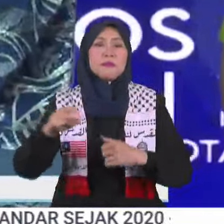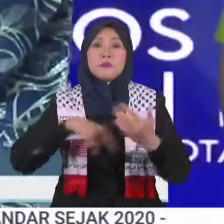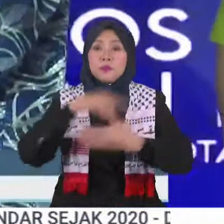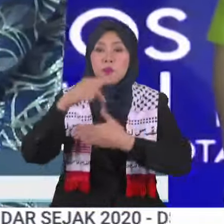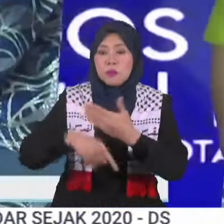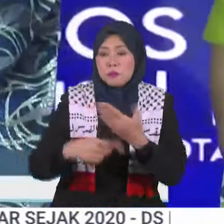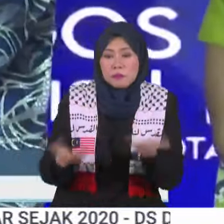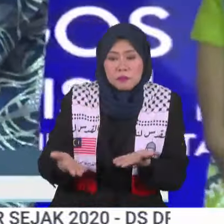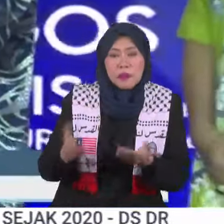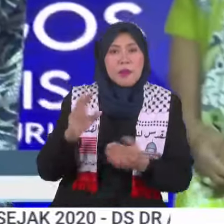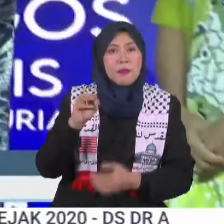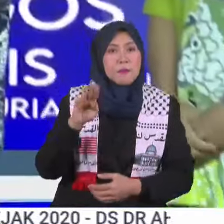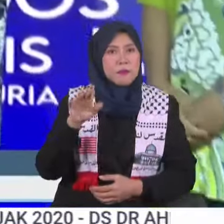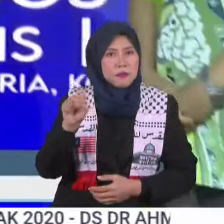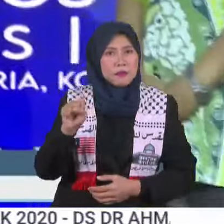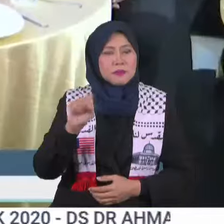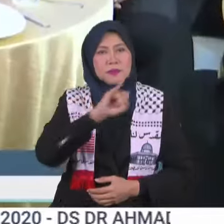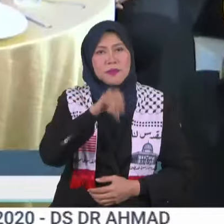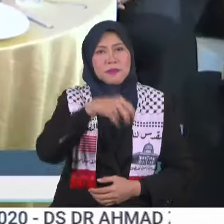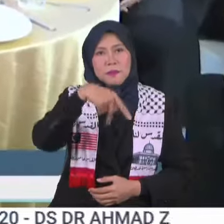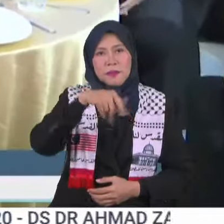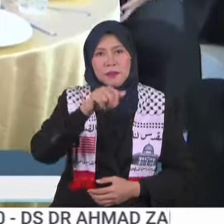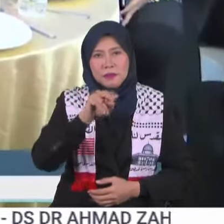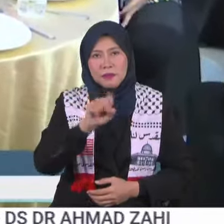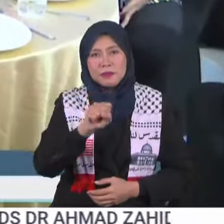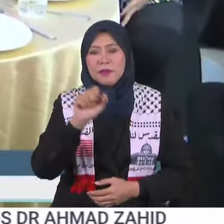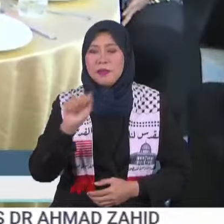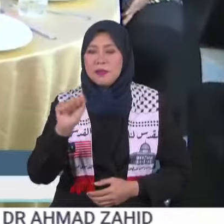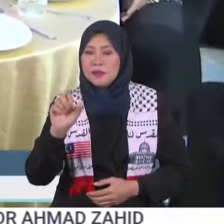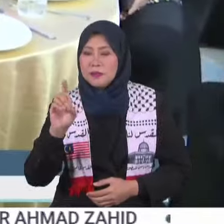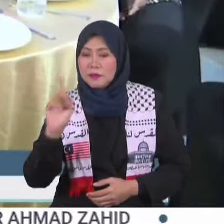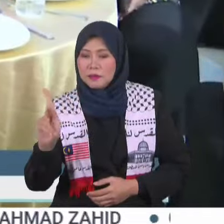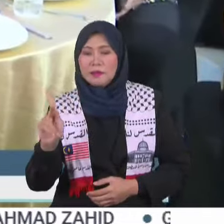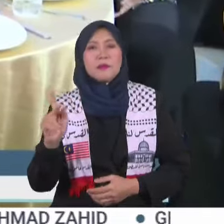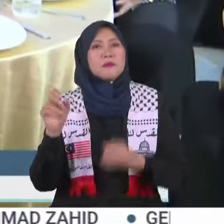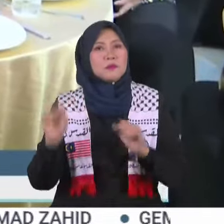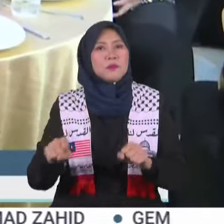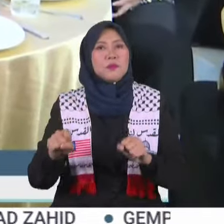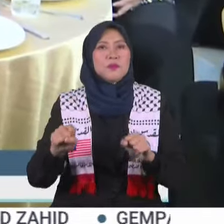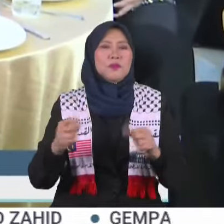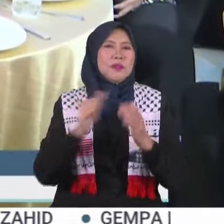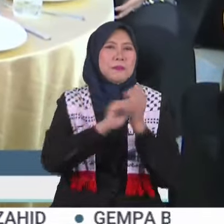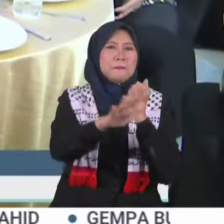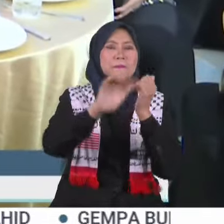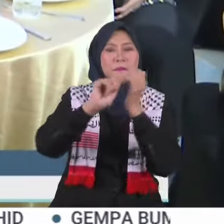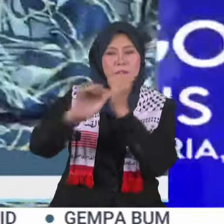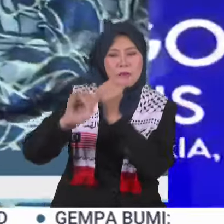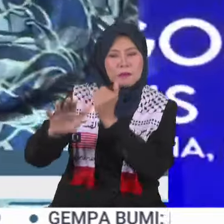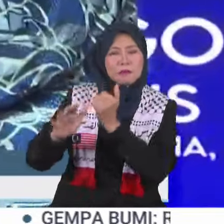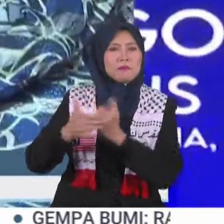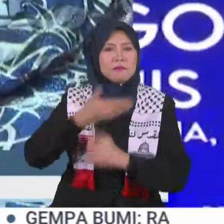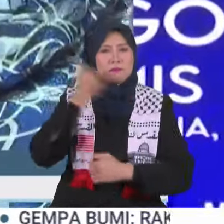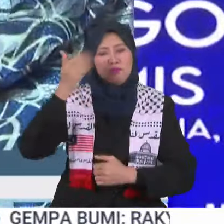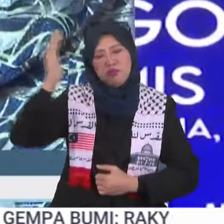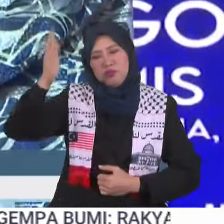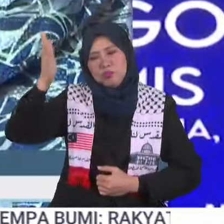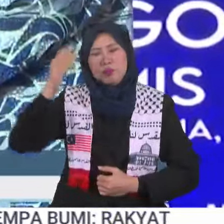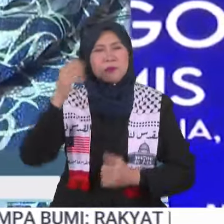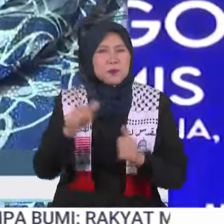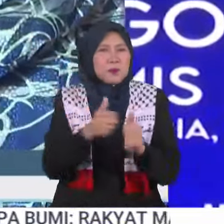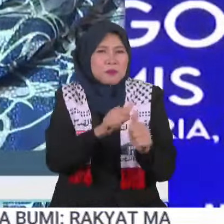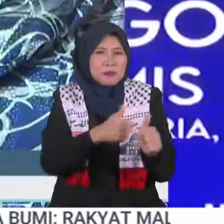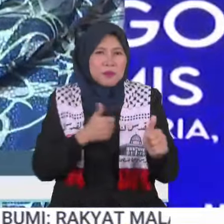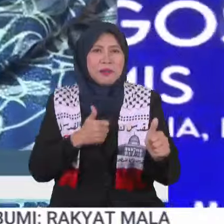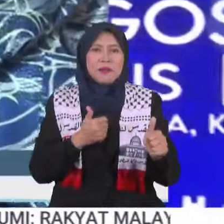ini membolehkan MBS, JPNS dan AADK memperhebat kempen lebih baik cegah penyalahgunaan